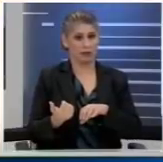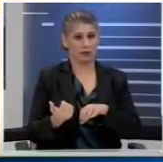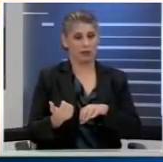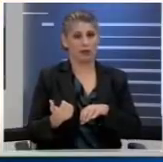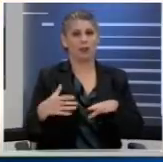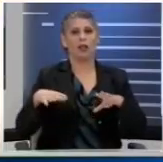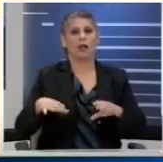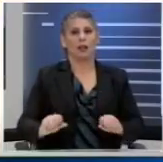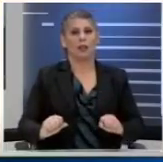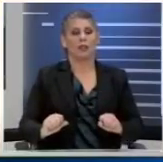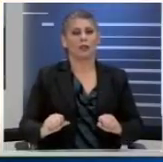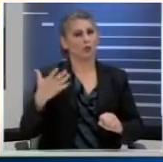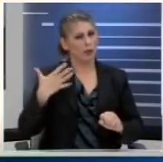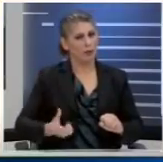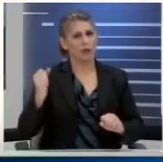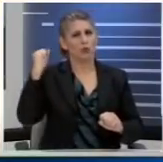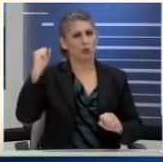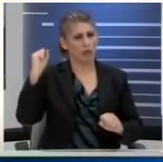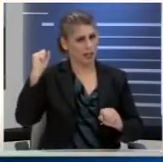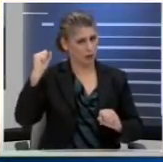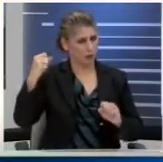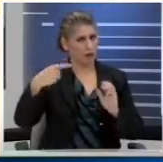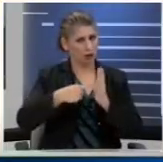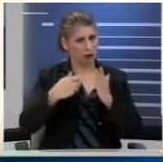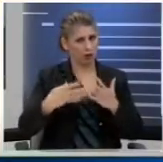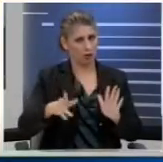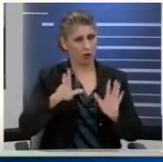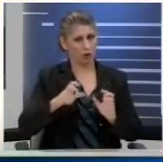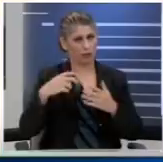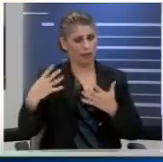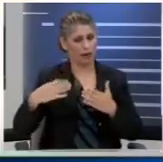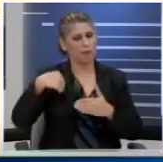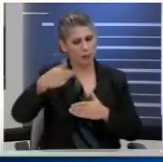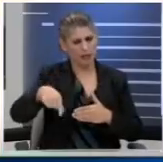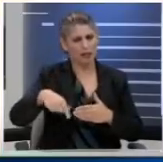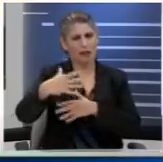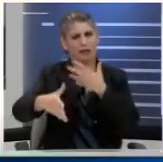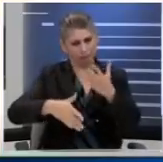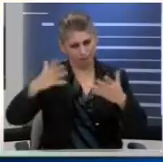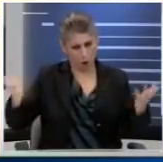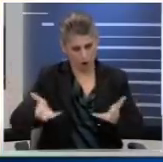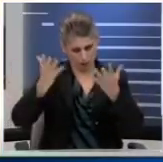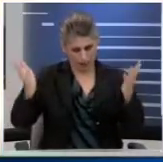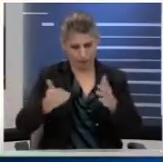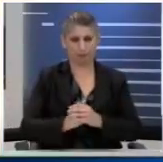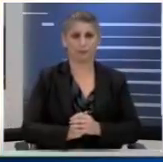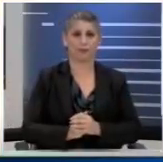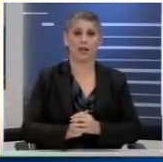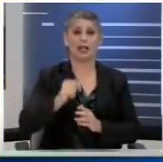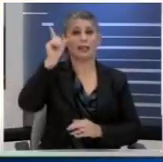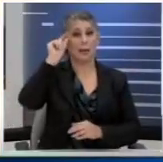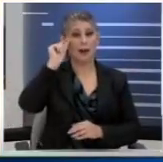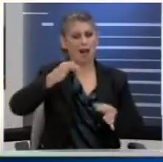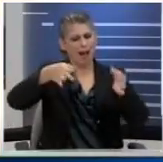τα καθεστώτα του υπαρκτού σοσιαλισμού μέχρι το 89, όπου εκεί μετά έγινε πάντα σκύλια λέστε, τα πανεπιστήμια είναι